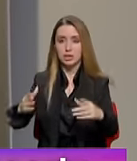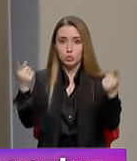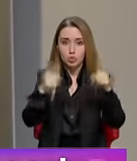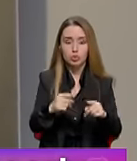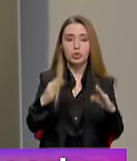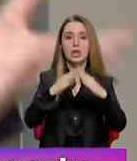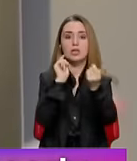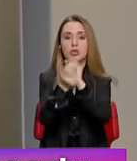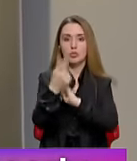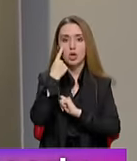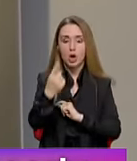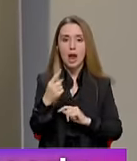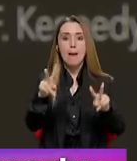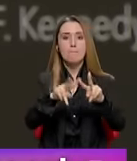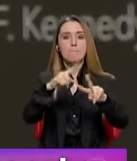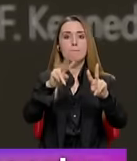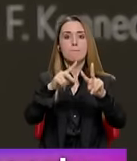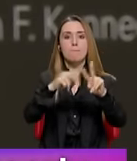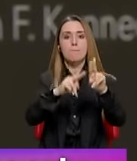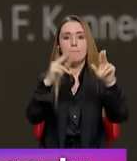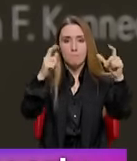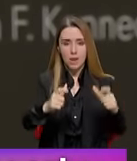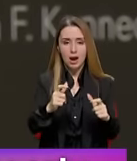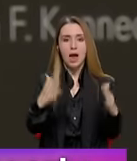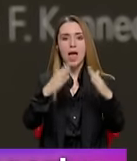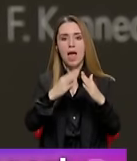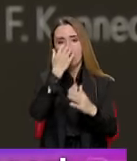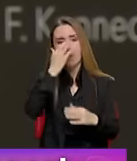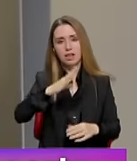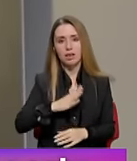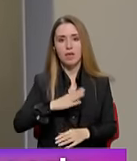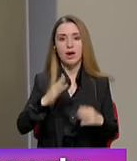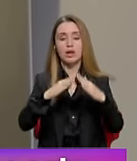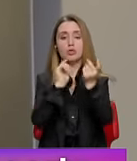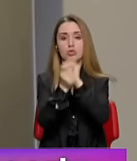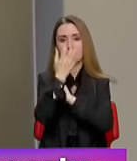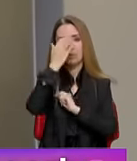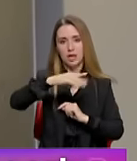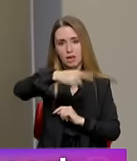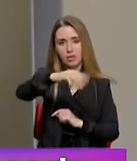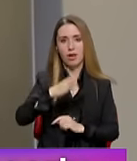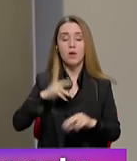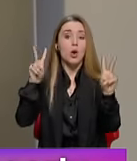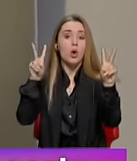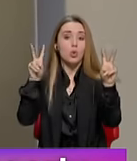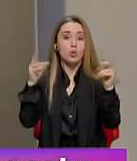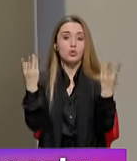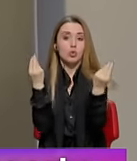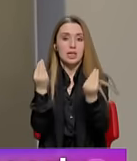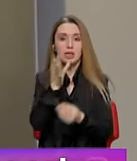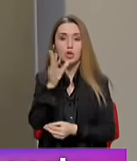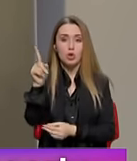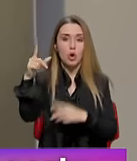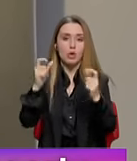kentsel dönüşüm üzerinden Mamak'taki işte ev bekleyenler var Kentsel Dönüşüm bekleyenler var siz bu konuyu da zaten çok iyi biliyorsunuz